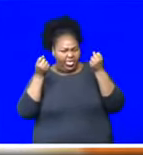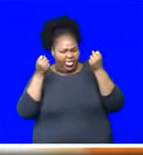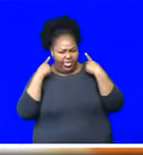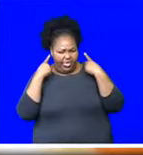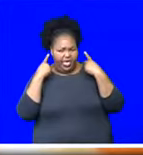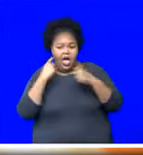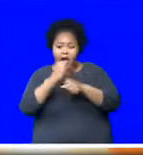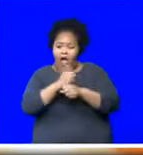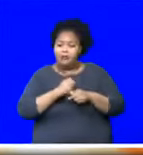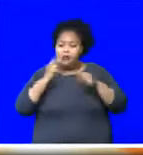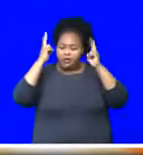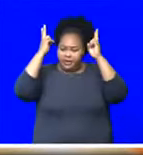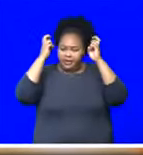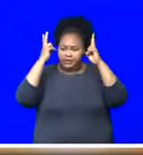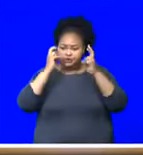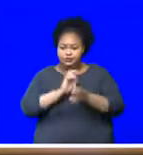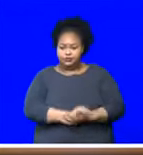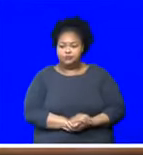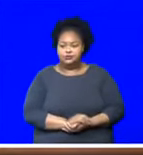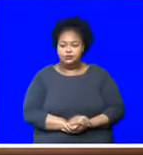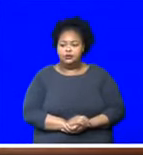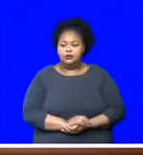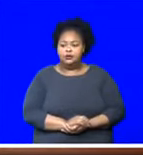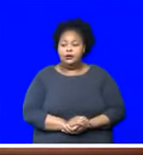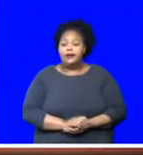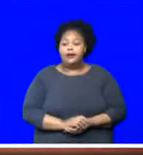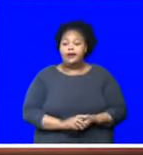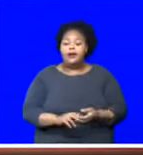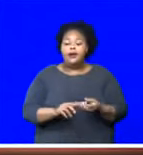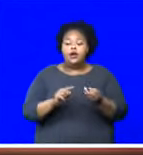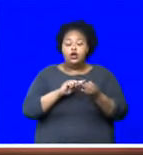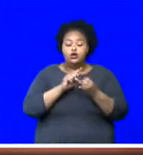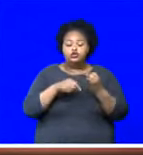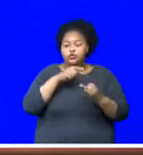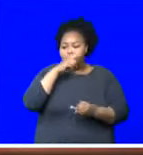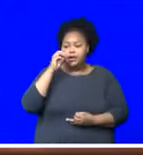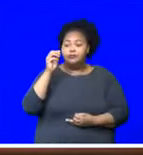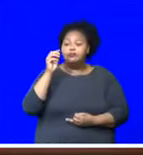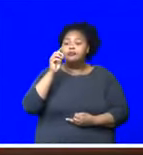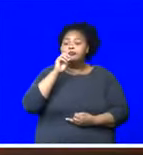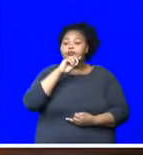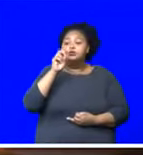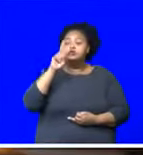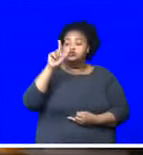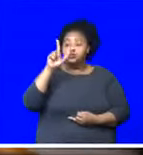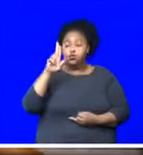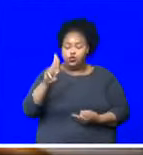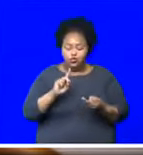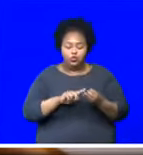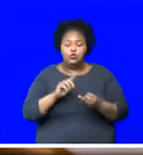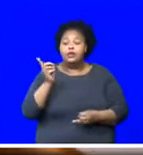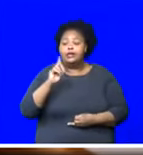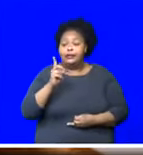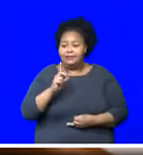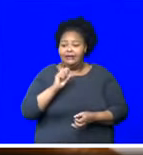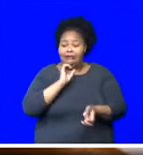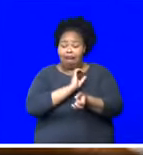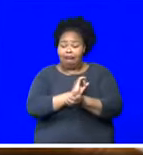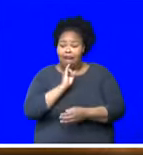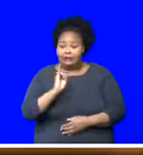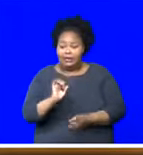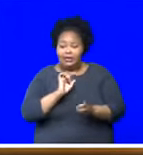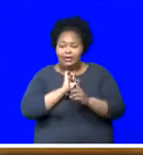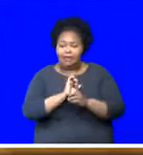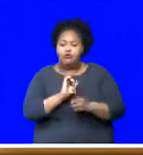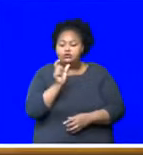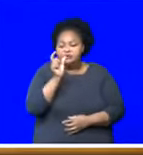Licala labo Sifiso Bongosi Zulu neCelicolo Dlamini lekubulala nelekushaya umuntu ngenhloso yekulimata